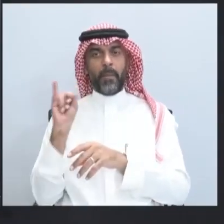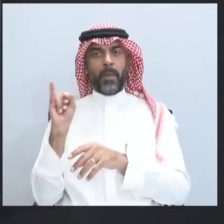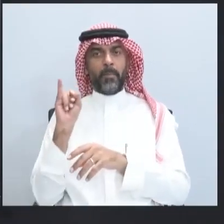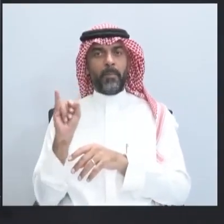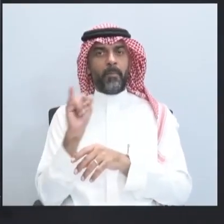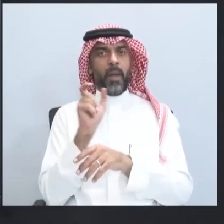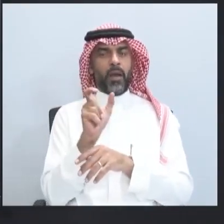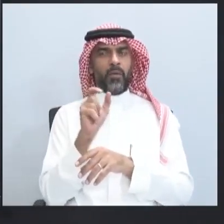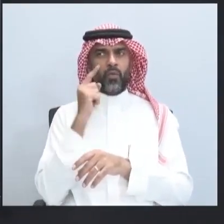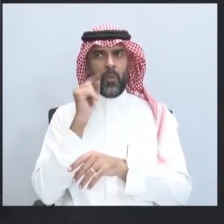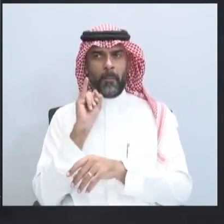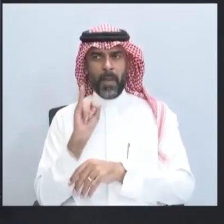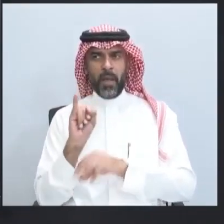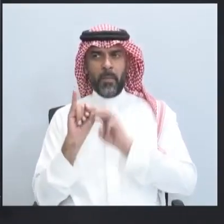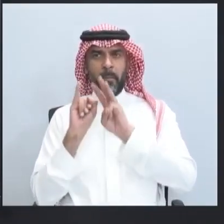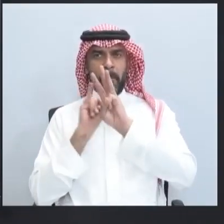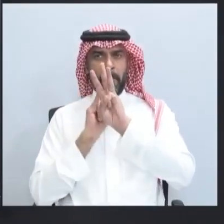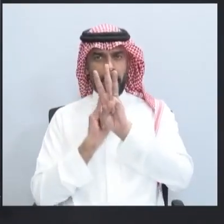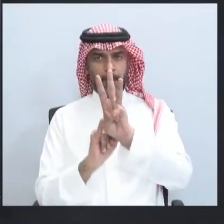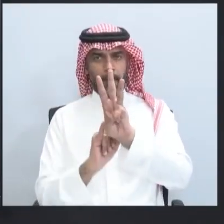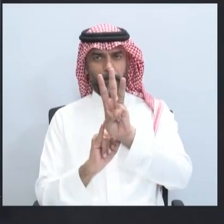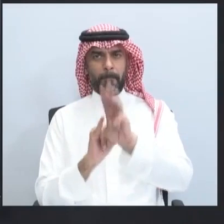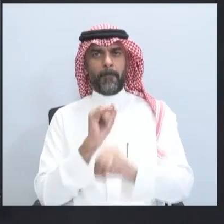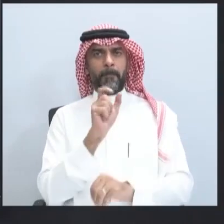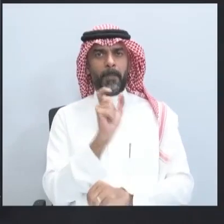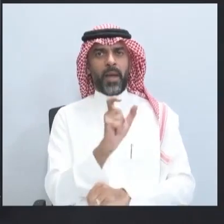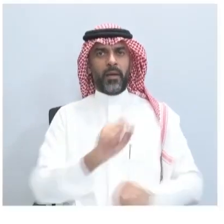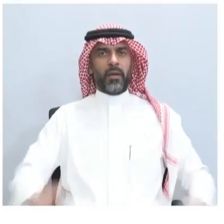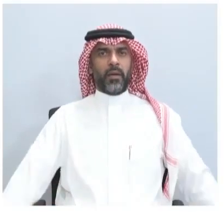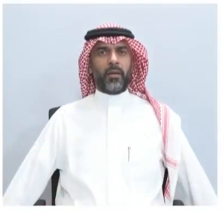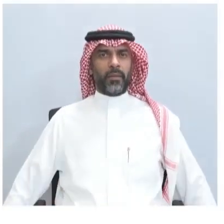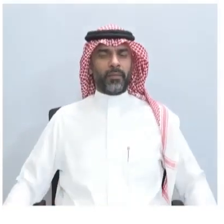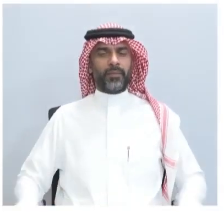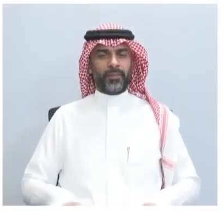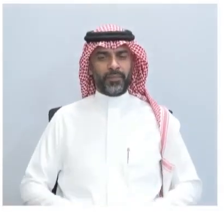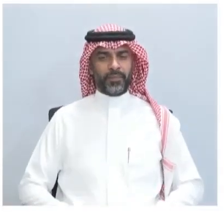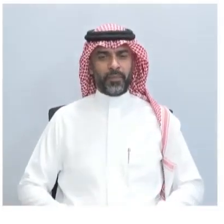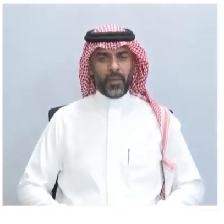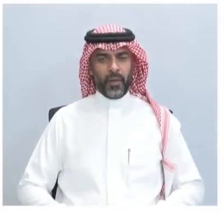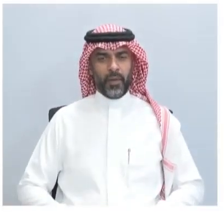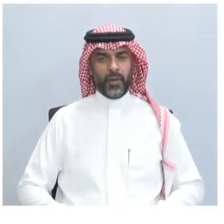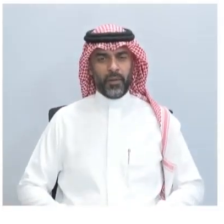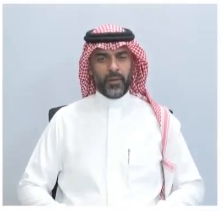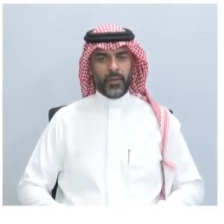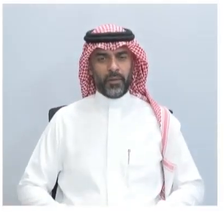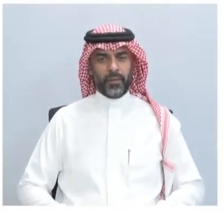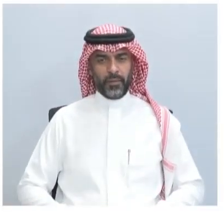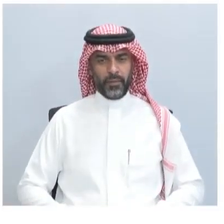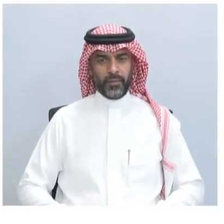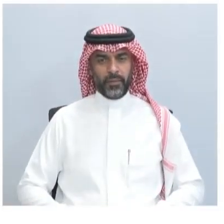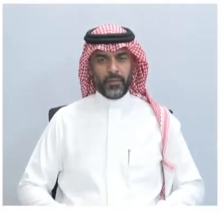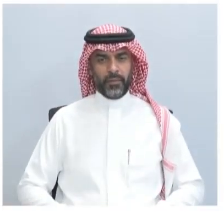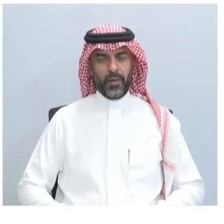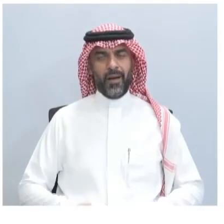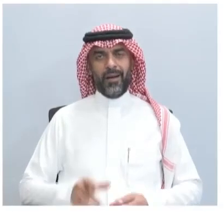ثم كيف تحولت بهذه الصوره الذي حصل اننا قلبنا نون من ميما